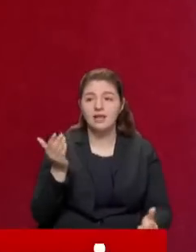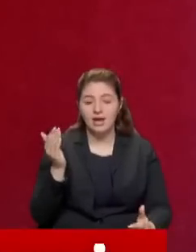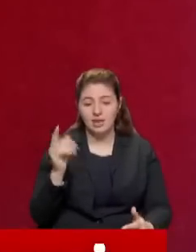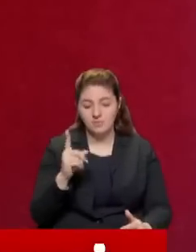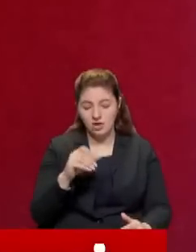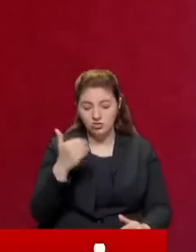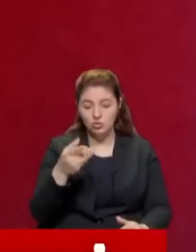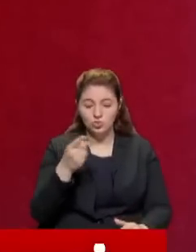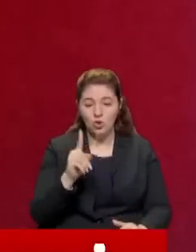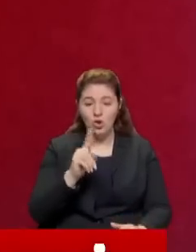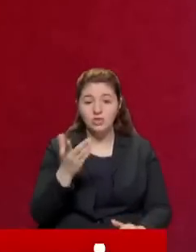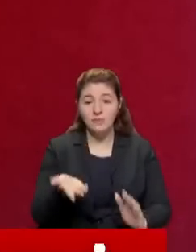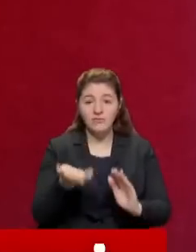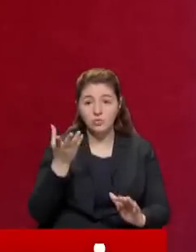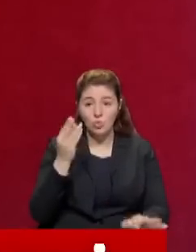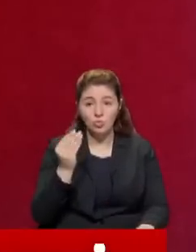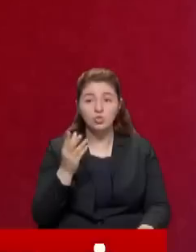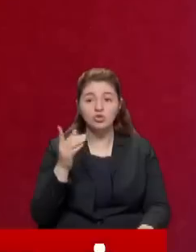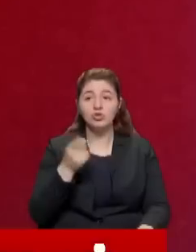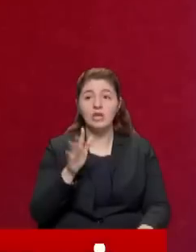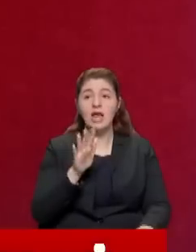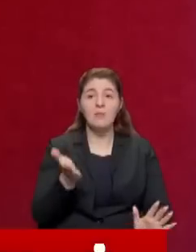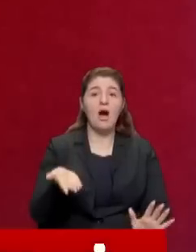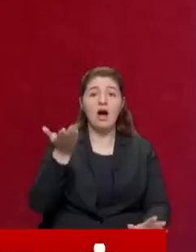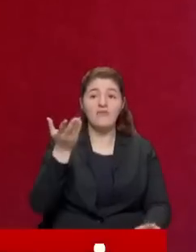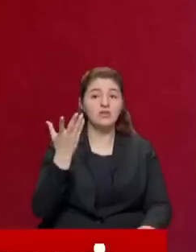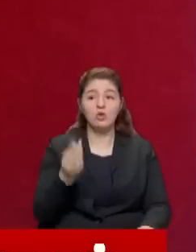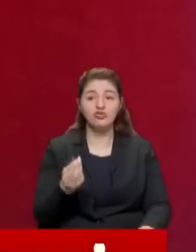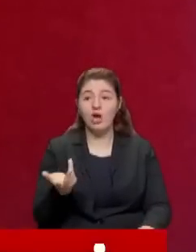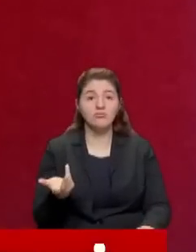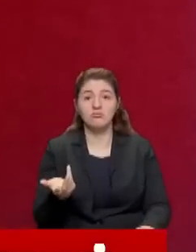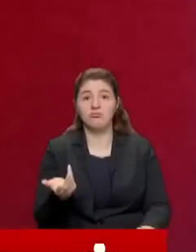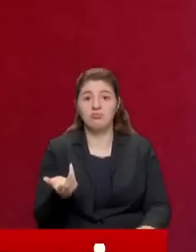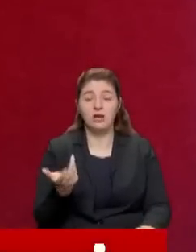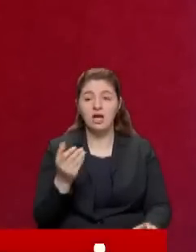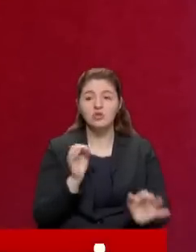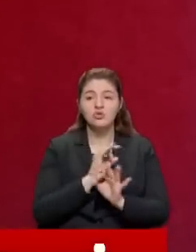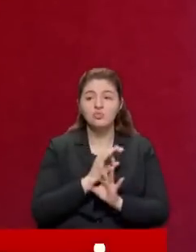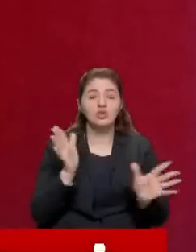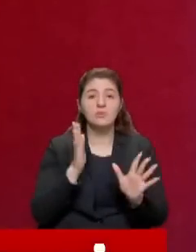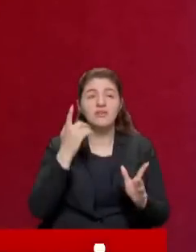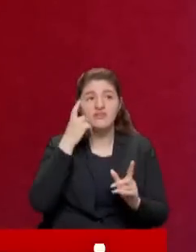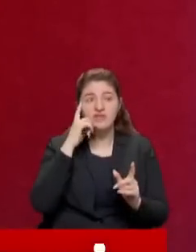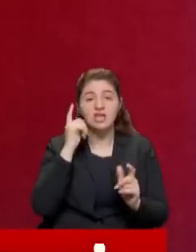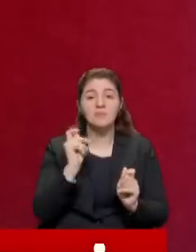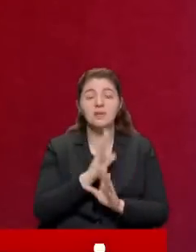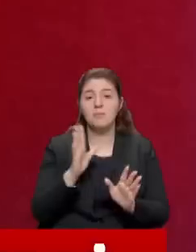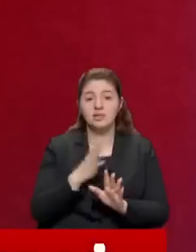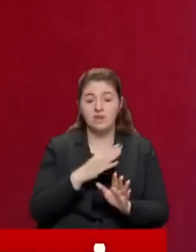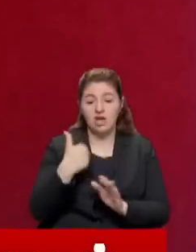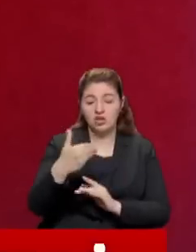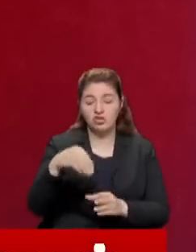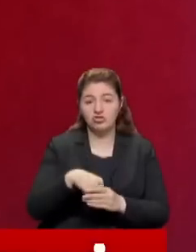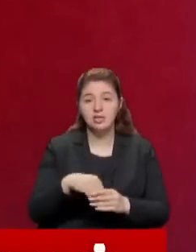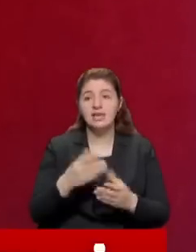gelecek ayda %10 daha mı artar yoksa %50 daha mı artacak? Yani müthiş bir öngörülemezlik var. Şimdi